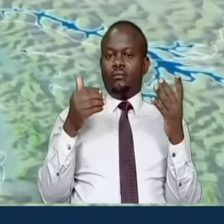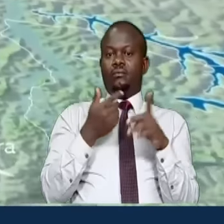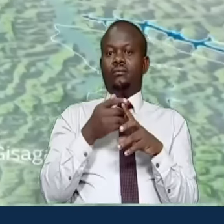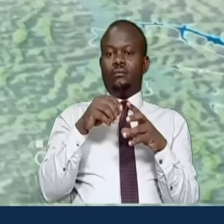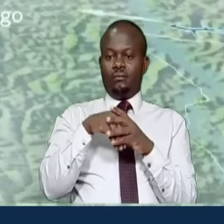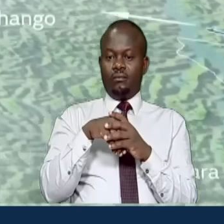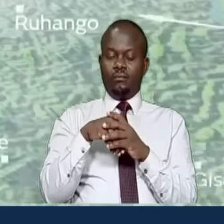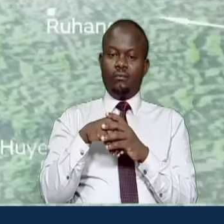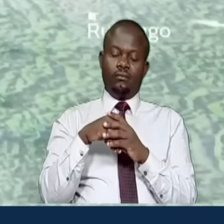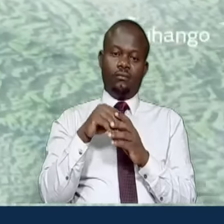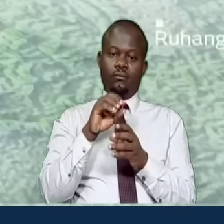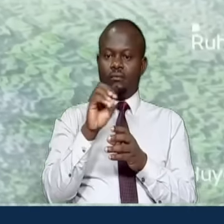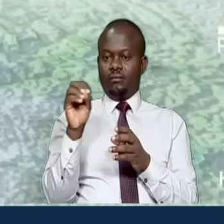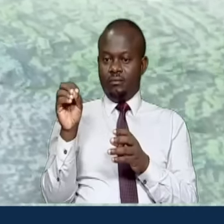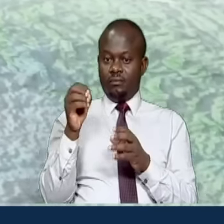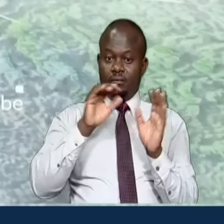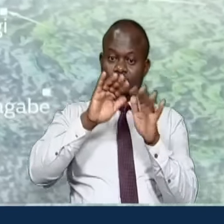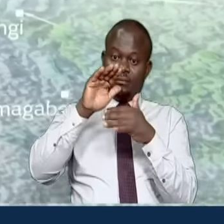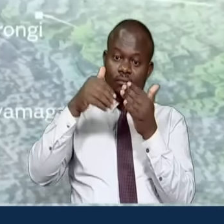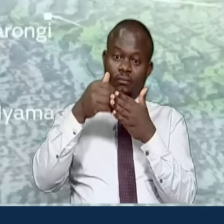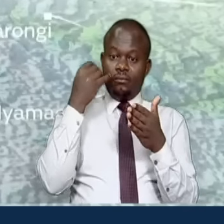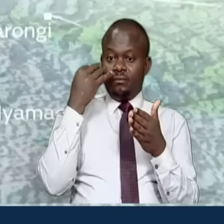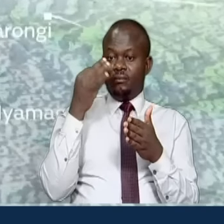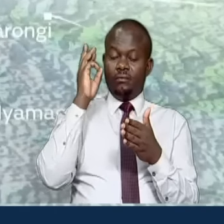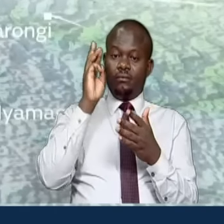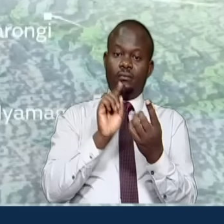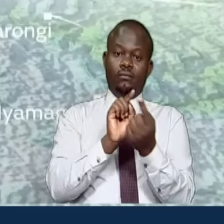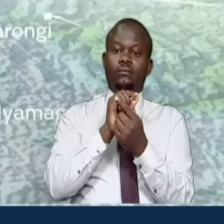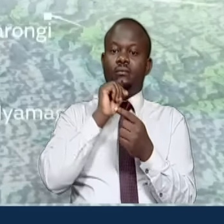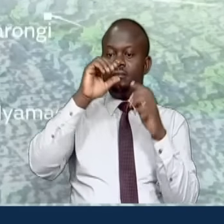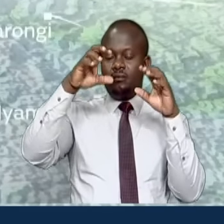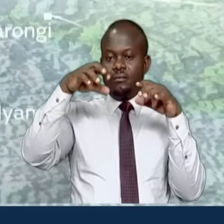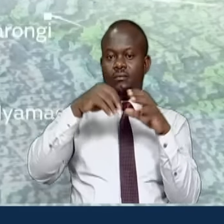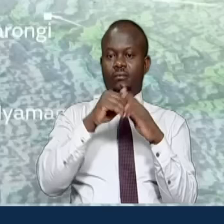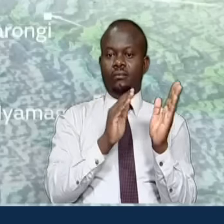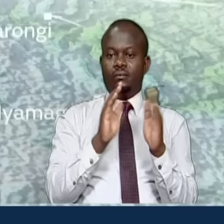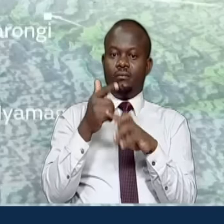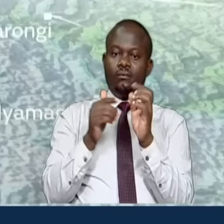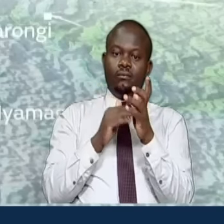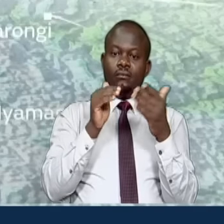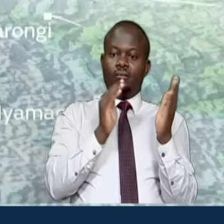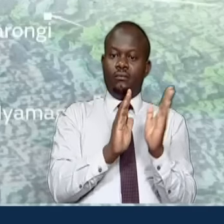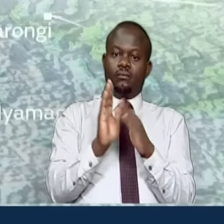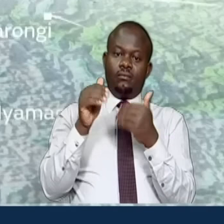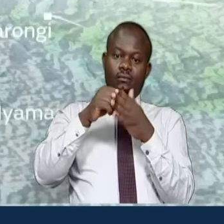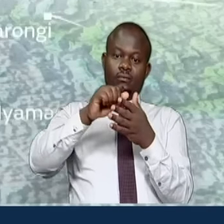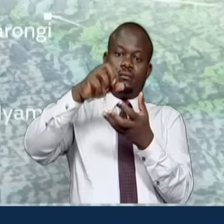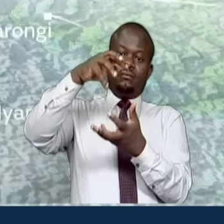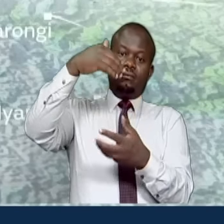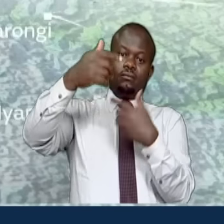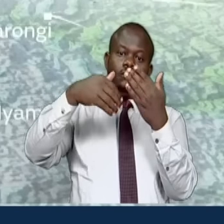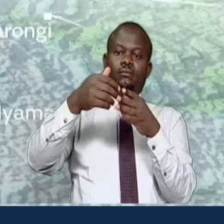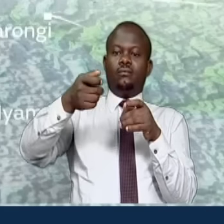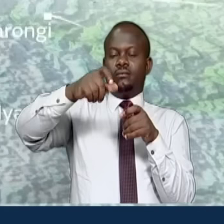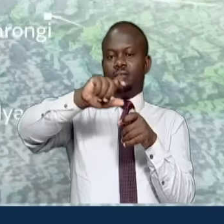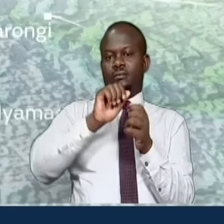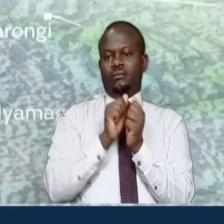mu burengerazuba. Iyi miyaga rero nubwo uzahura nta mvura iteganijwe, ahubwo hateganijwe ko ibicu bizakomeza kugenda